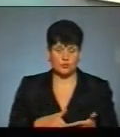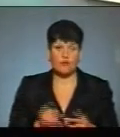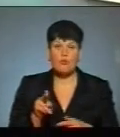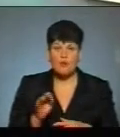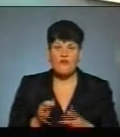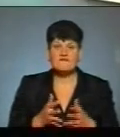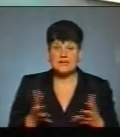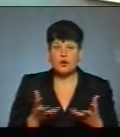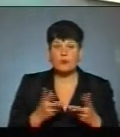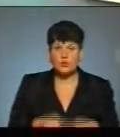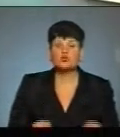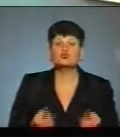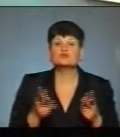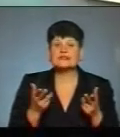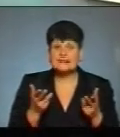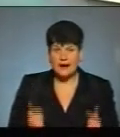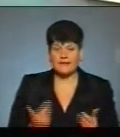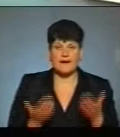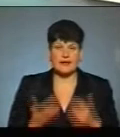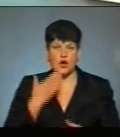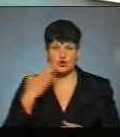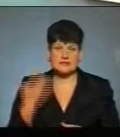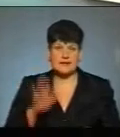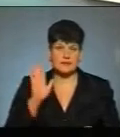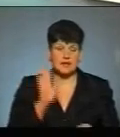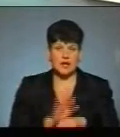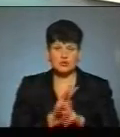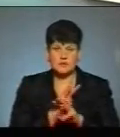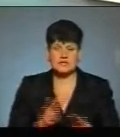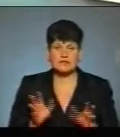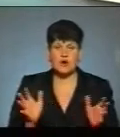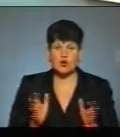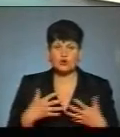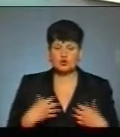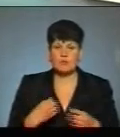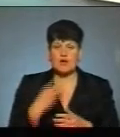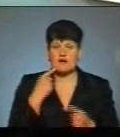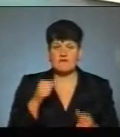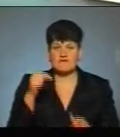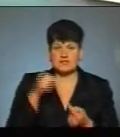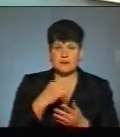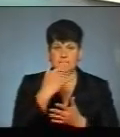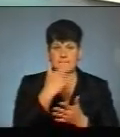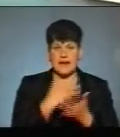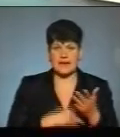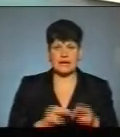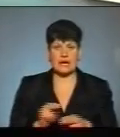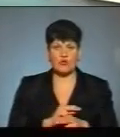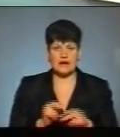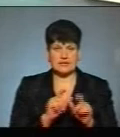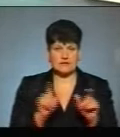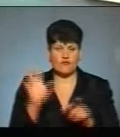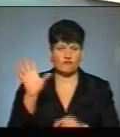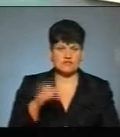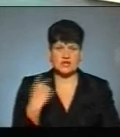великому рахунку так, але останнім наказом Міністерства охорони визначено перелік лікувальних закладів по всіх